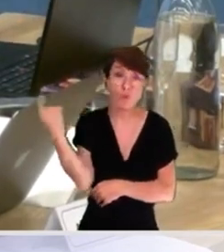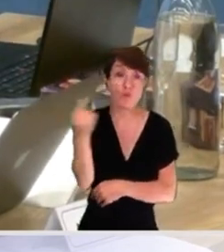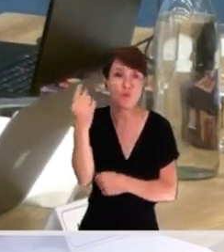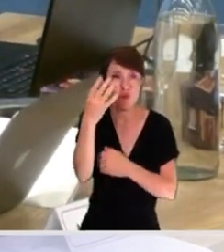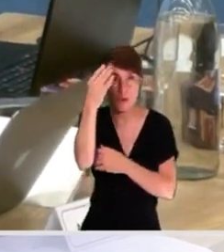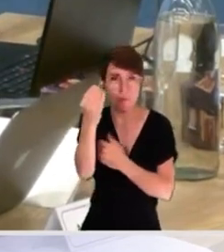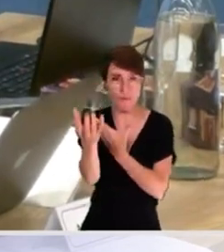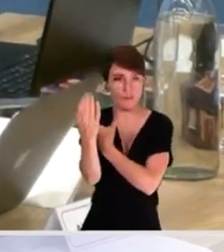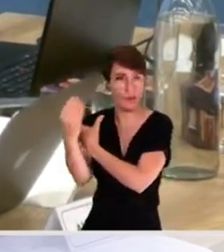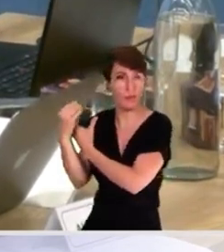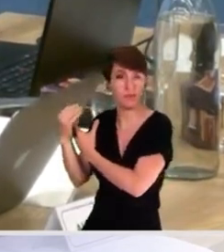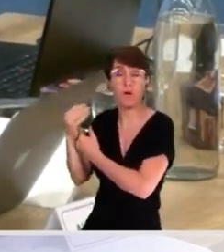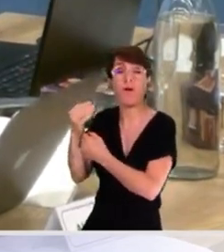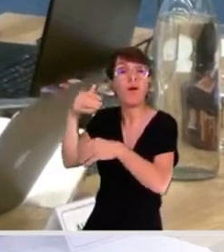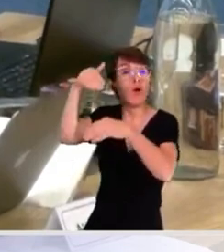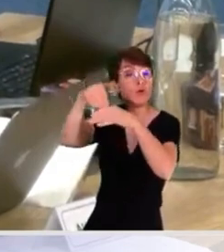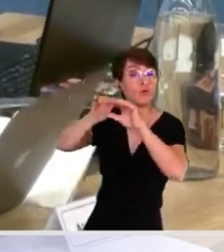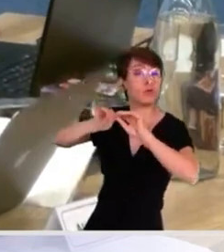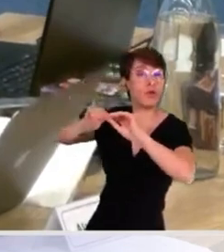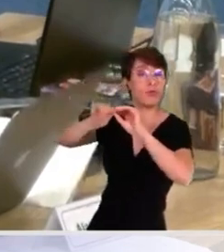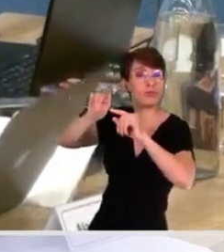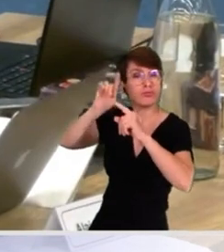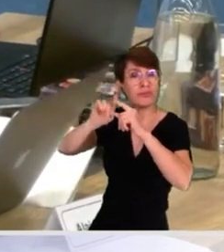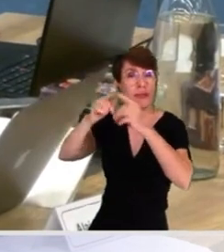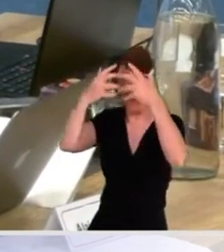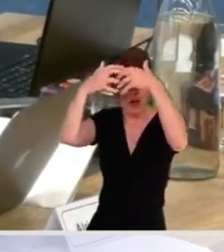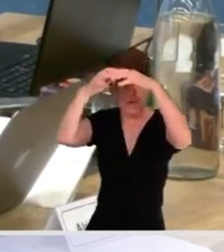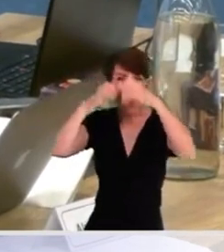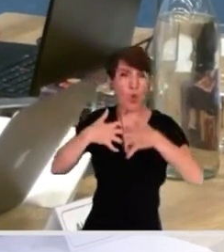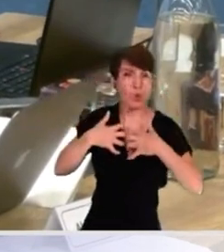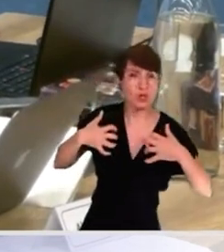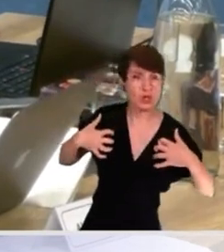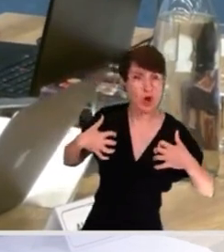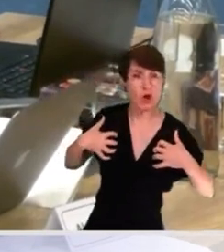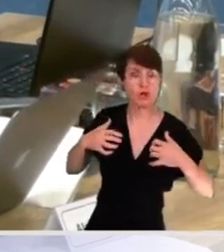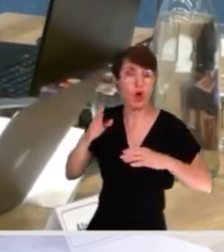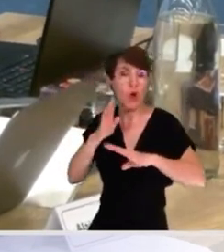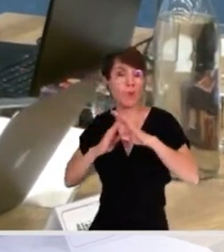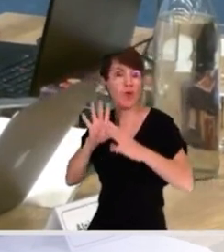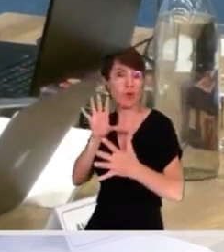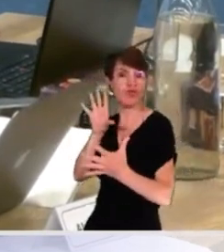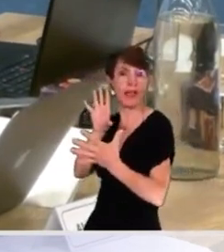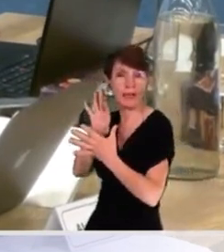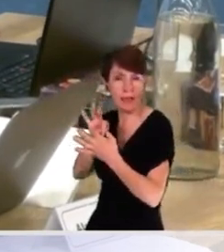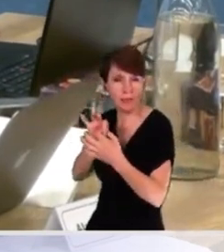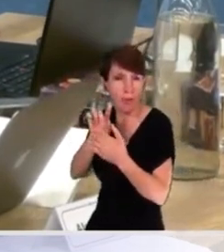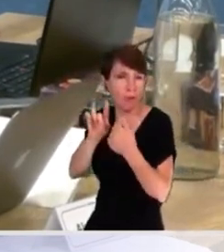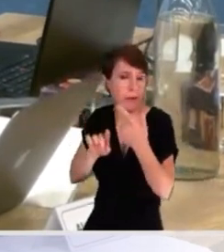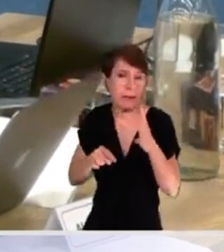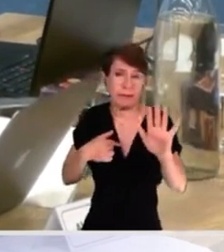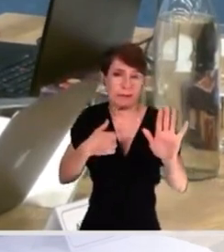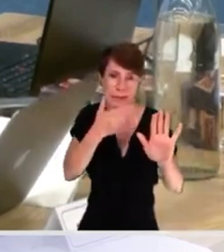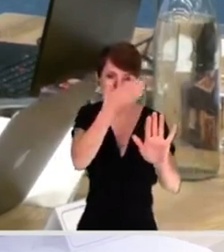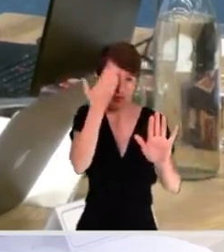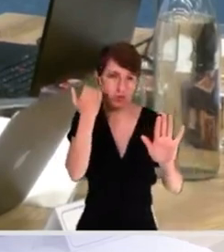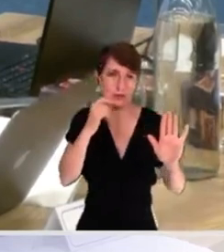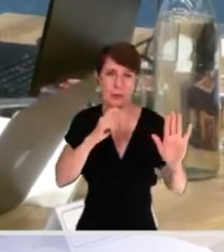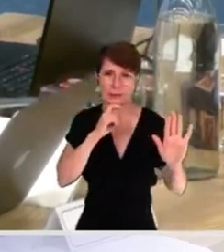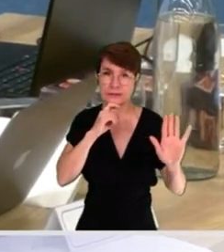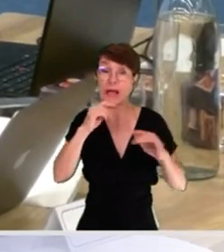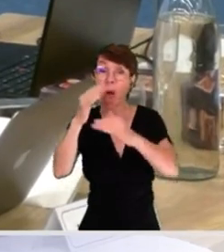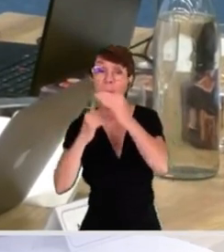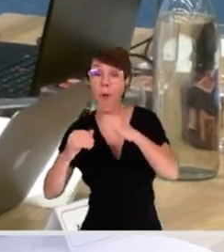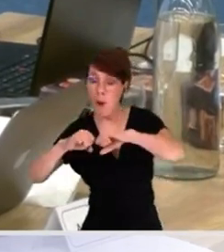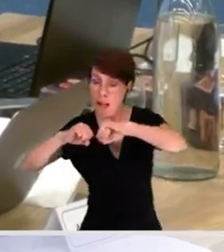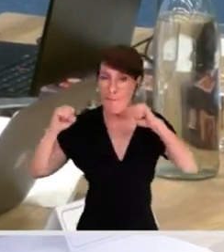sur les neurosciences et la biologie de l'attachement. Je ne sais pas jusqu'où elle va. Je n'ai pas eu le temps de regarder le programme de cette école. Mais en